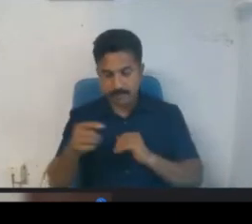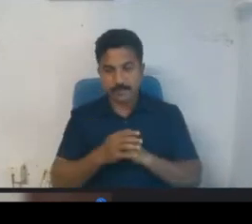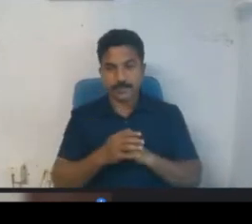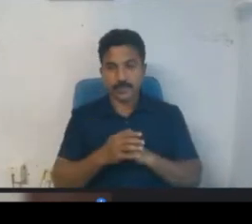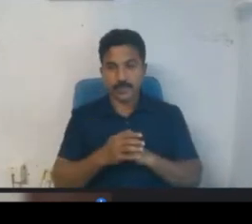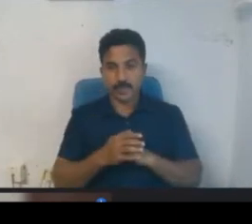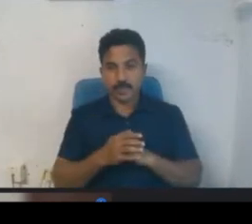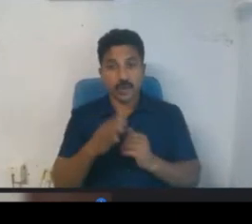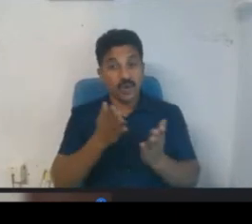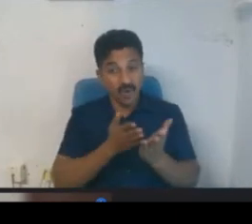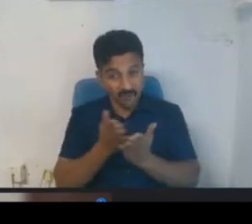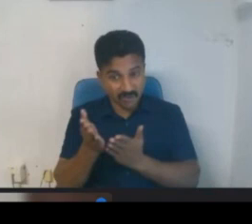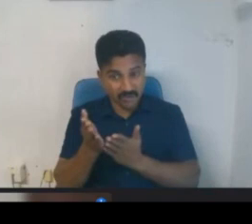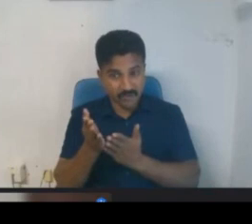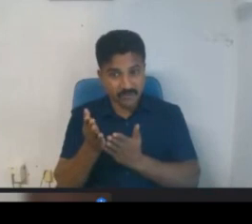പലപ്പോഴും